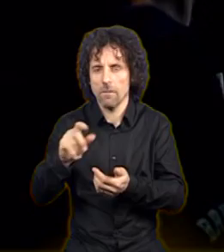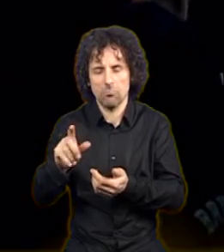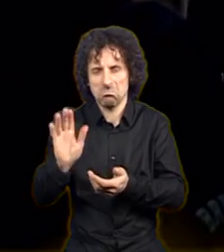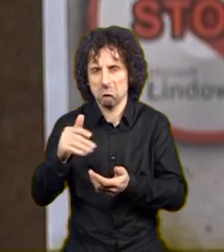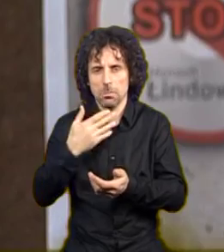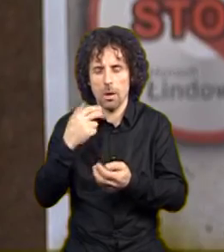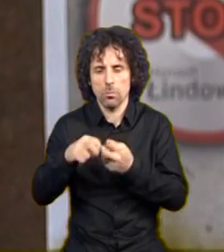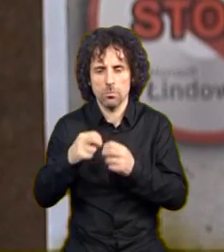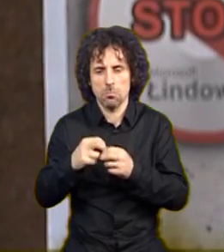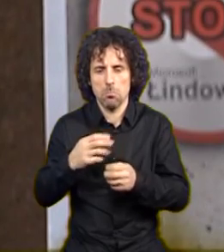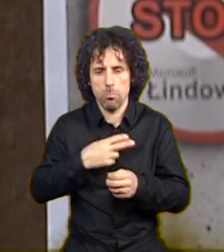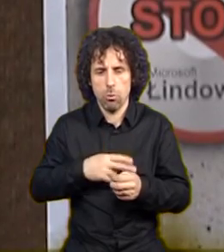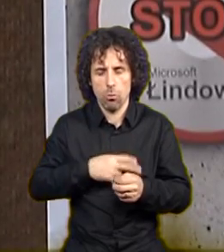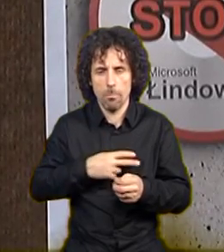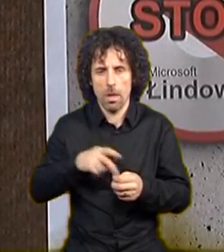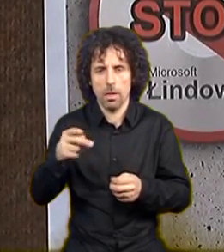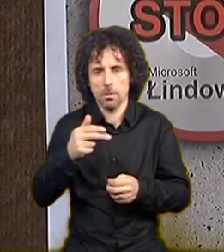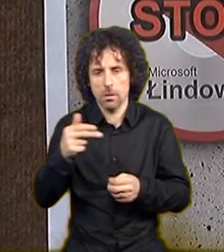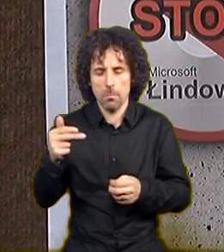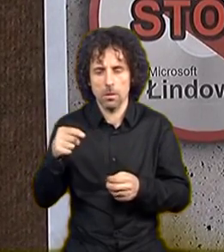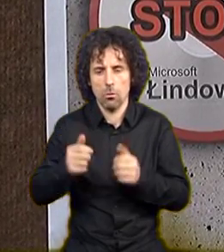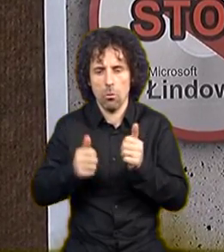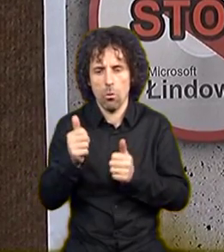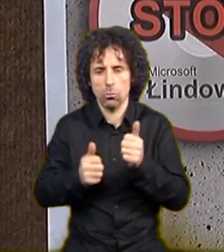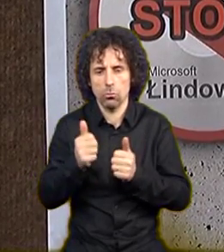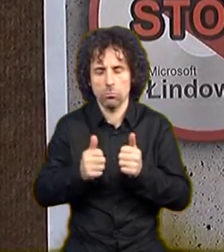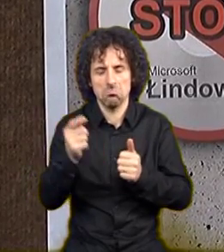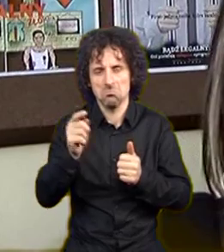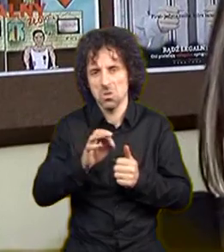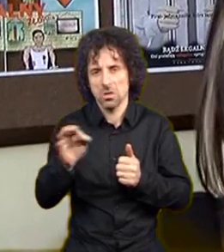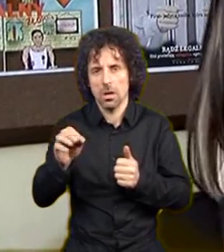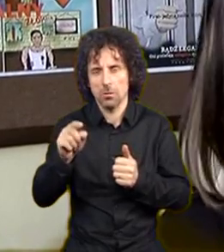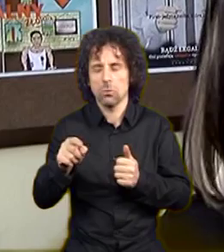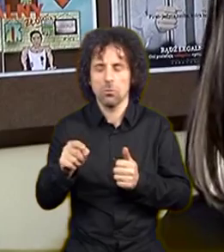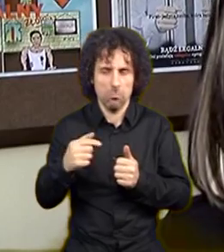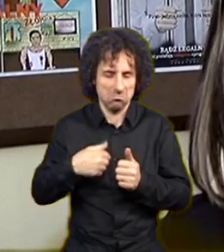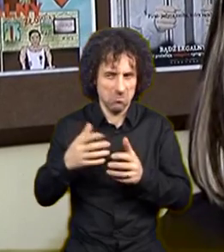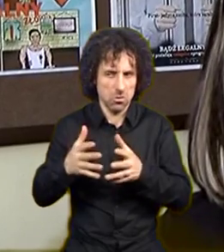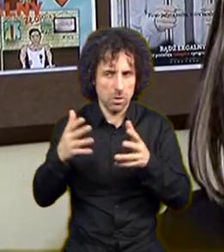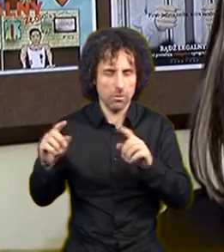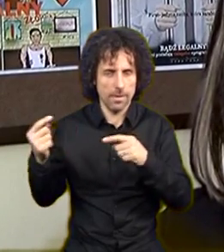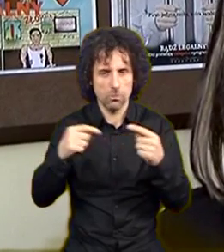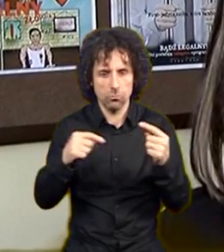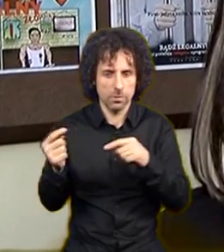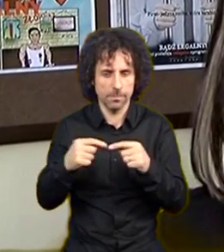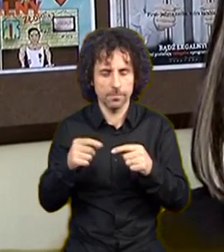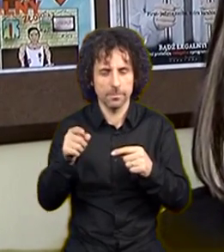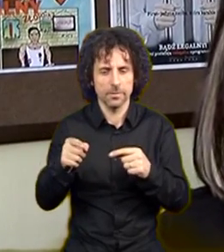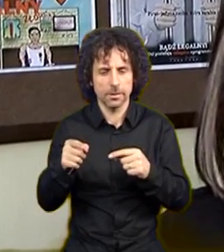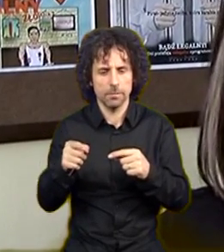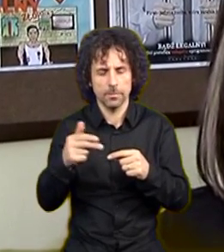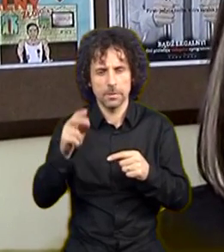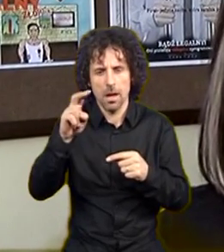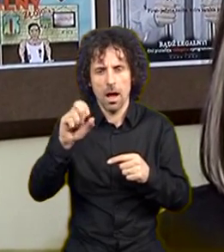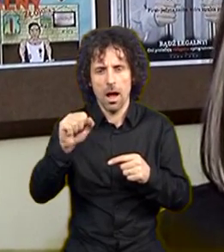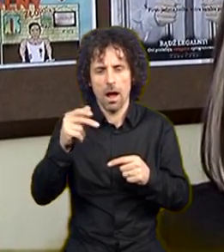Dla Pawła to żaden problem. Podoba mu się temat tegorocznej edycji konkursu. Jak podkreśla to pole do szerszej dyskusji.